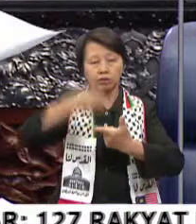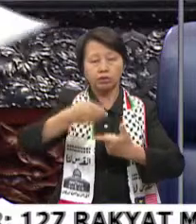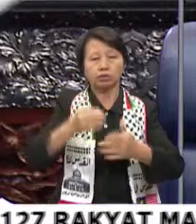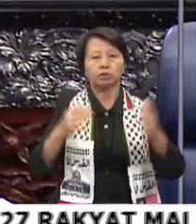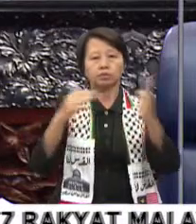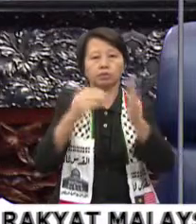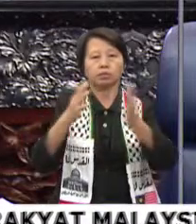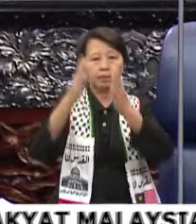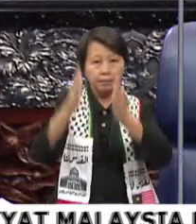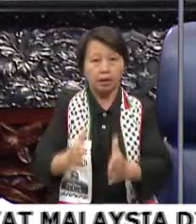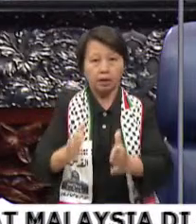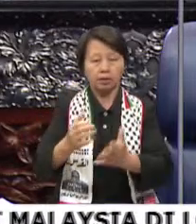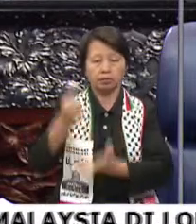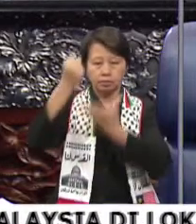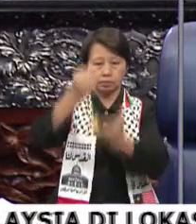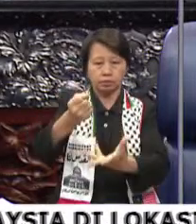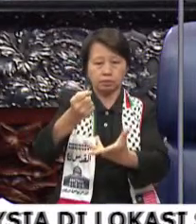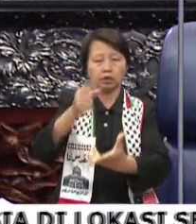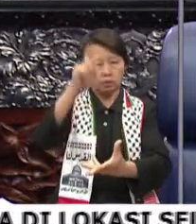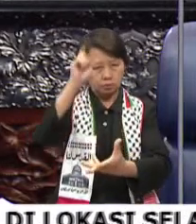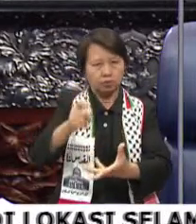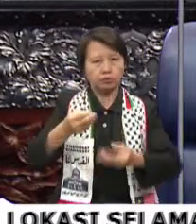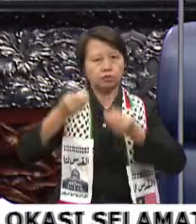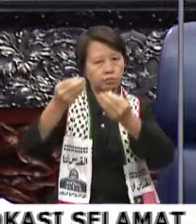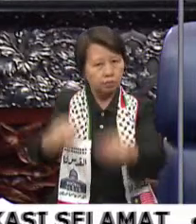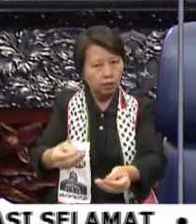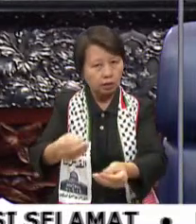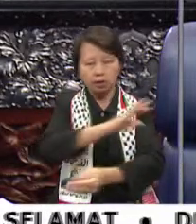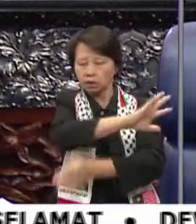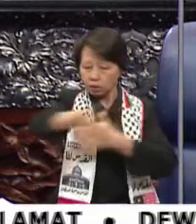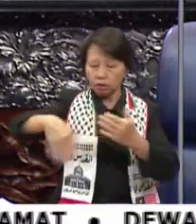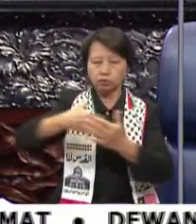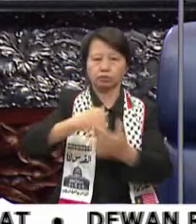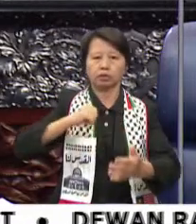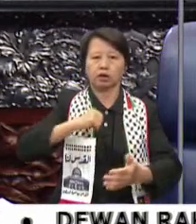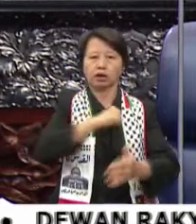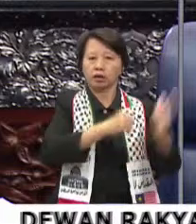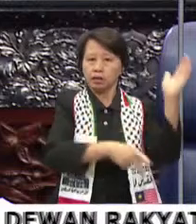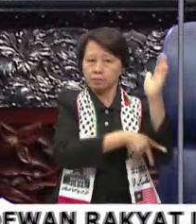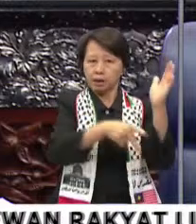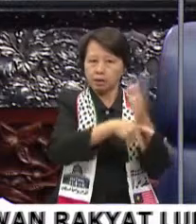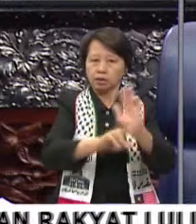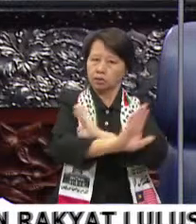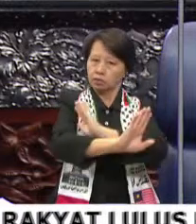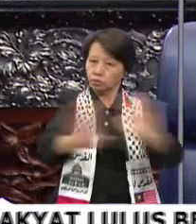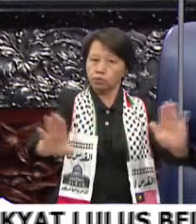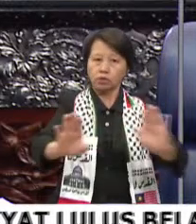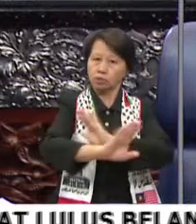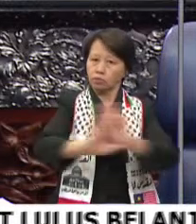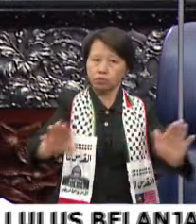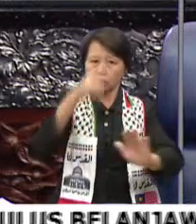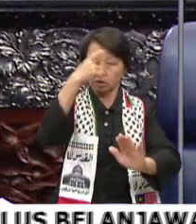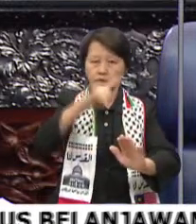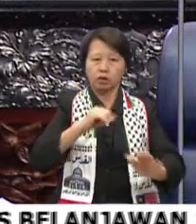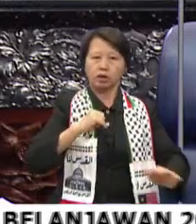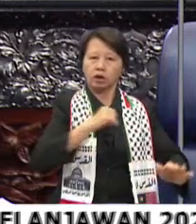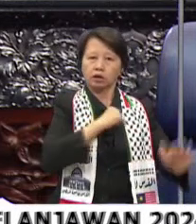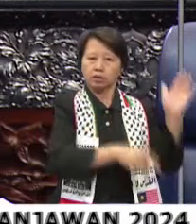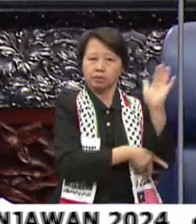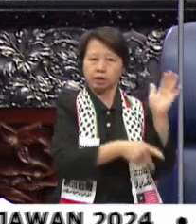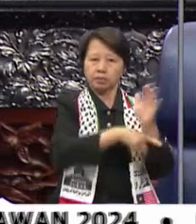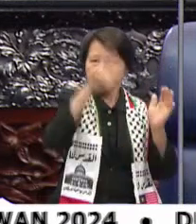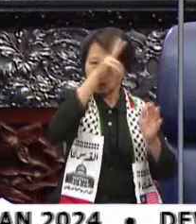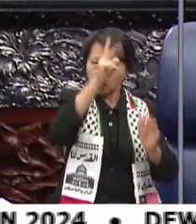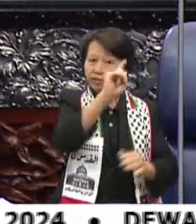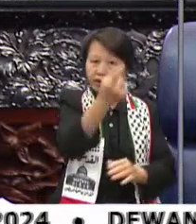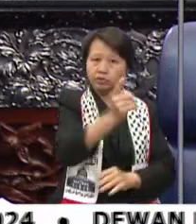pembangkang peruntukan cdf ini sepatutnya diberikan kepada semua ahli parlimen bukannya semata-mata kepada ahli parlimen kerajaan